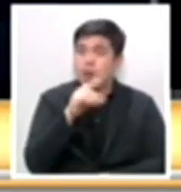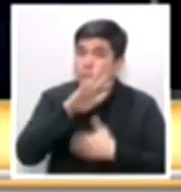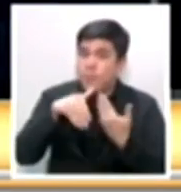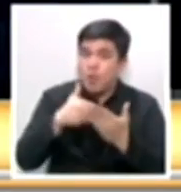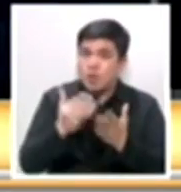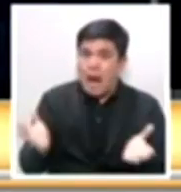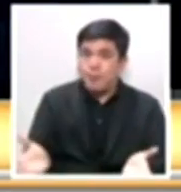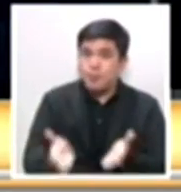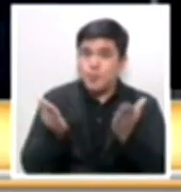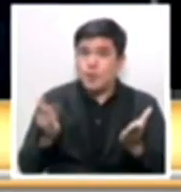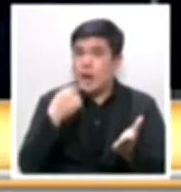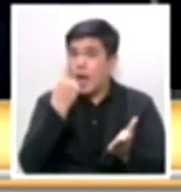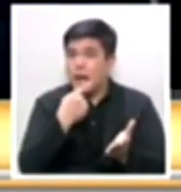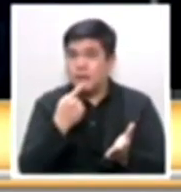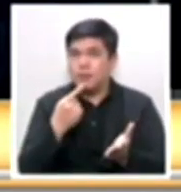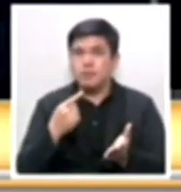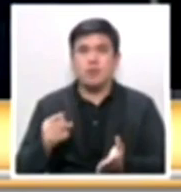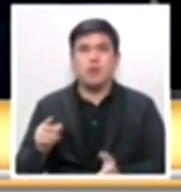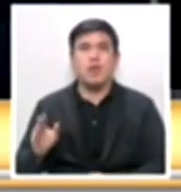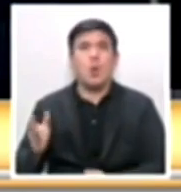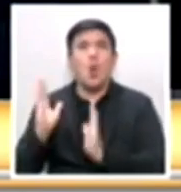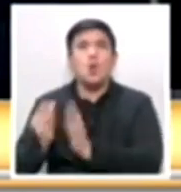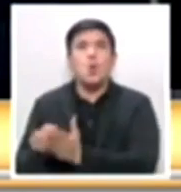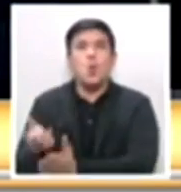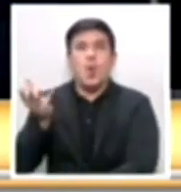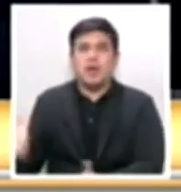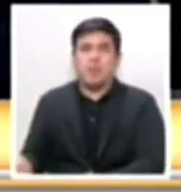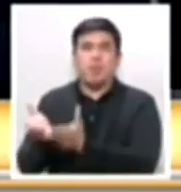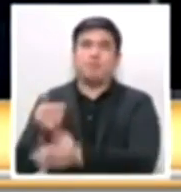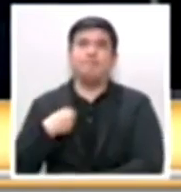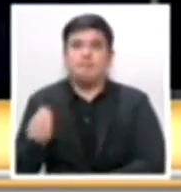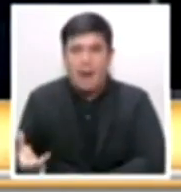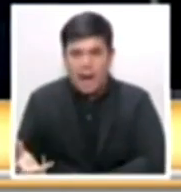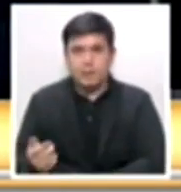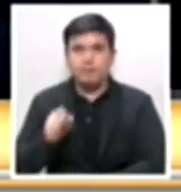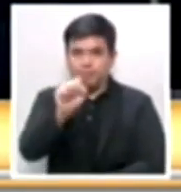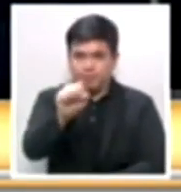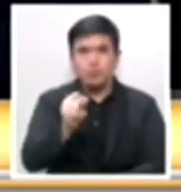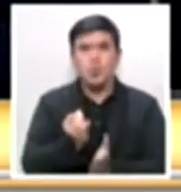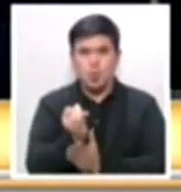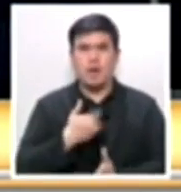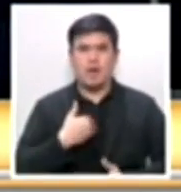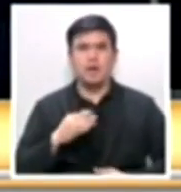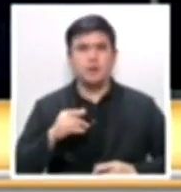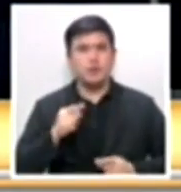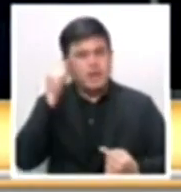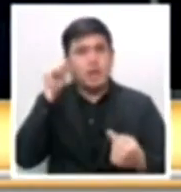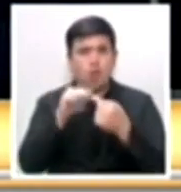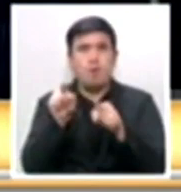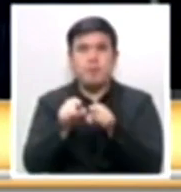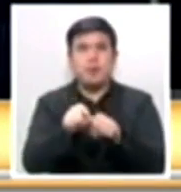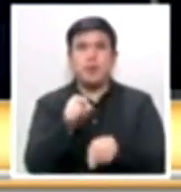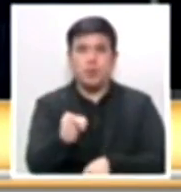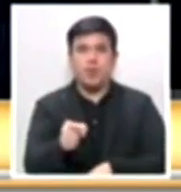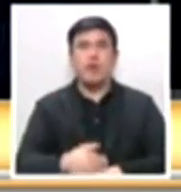เอื้อกับคนที่ท่านว่าทั้งสิ้นดังนั้นผมเห็นด้วยนะครับที่ต้องไม่ไปเอื้อโดยหลักการทั้งสิ้น